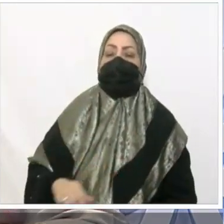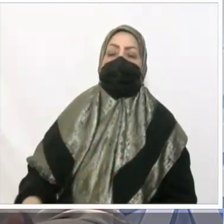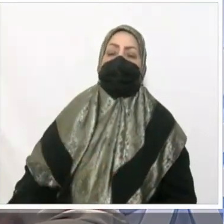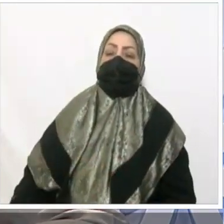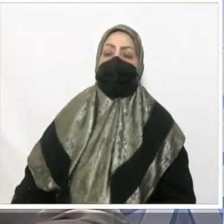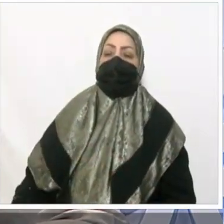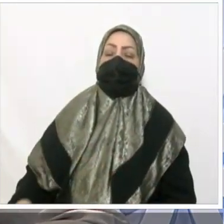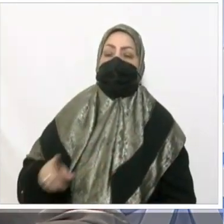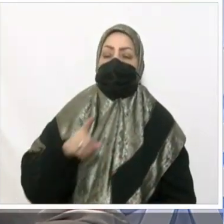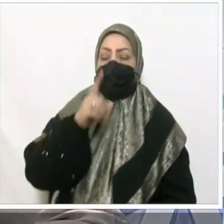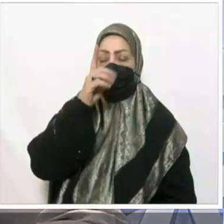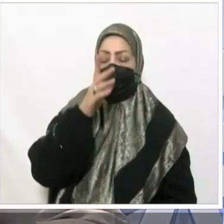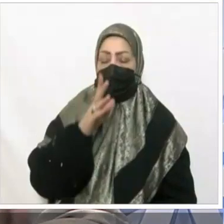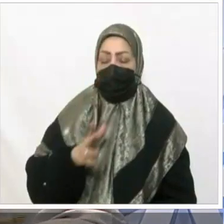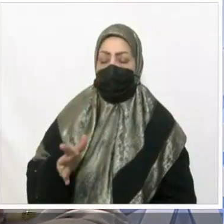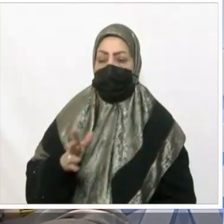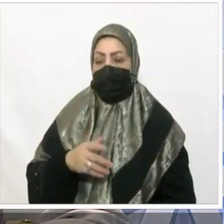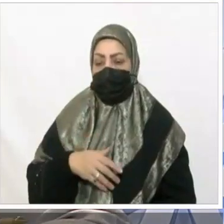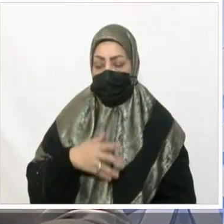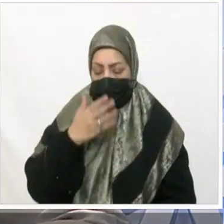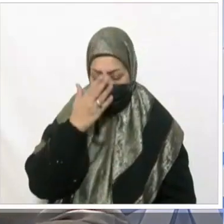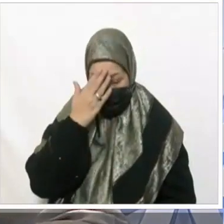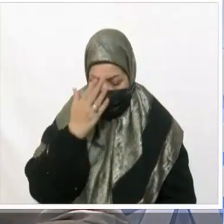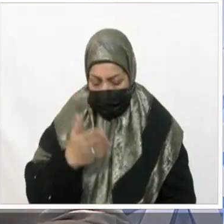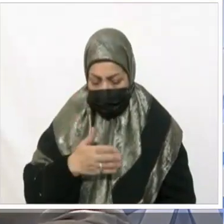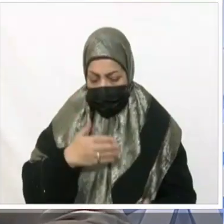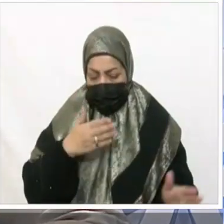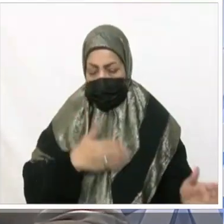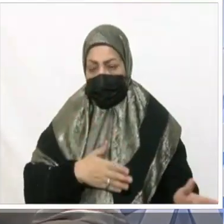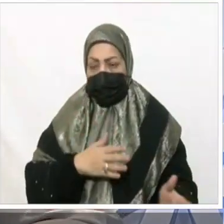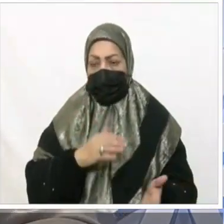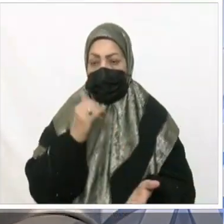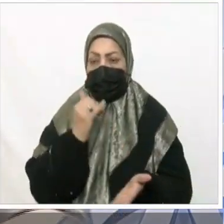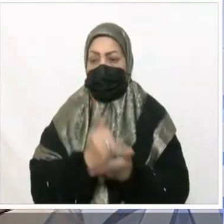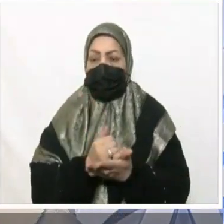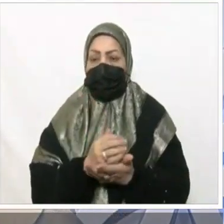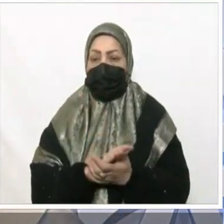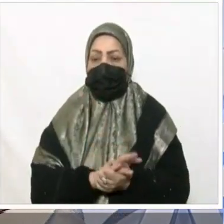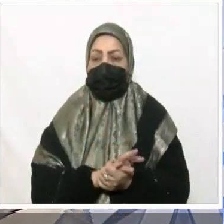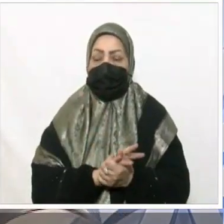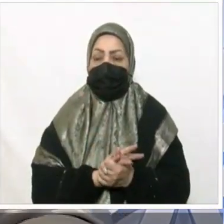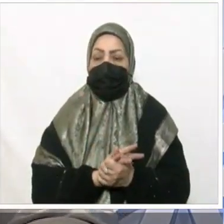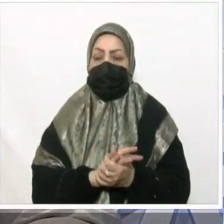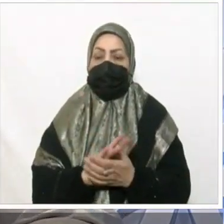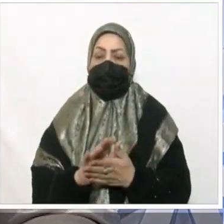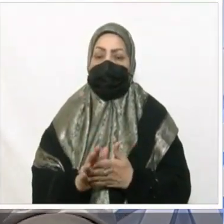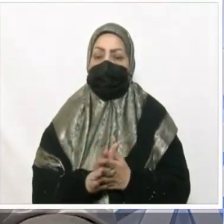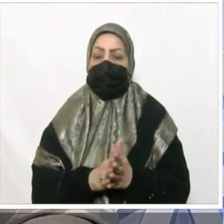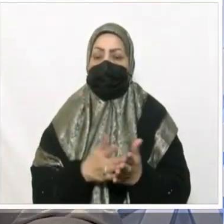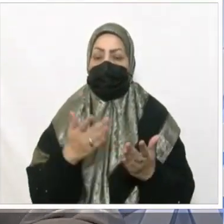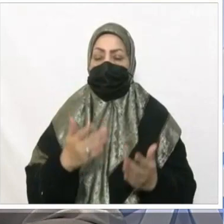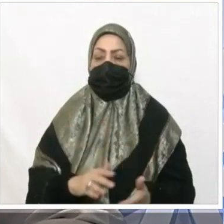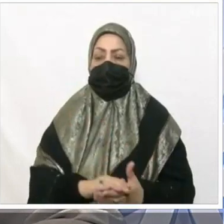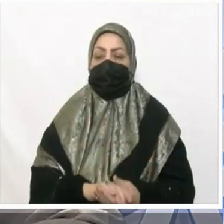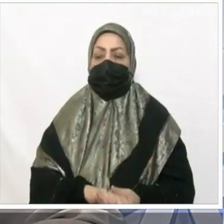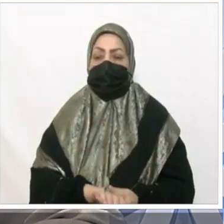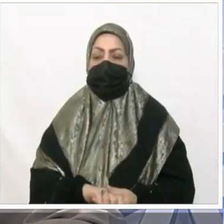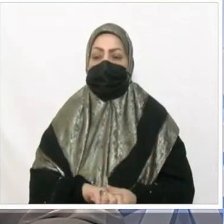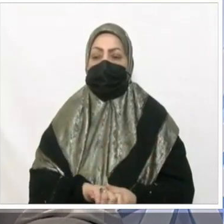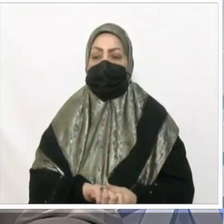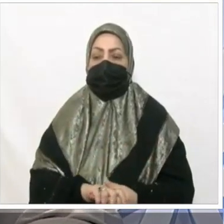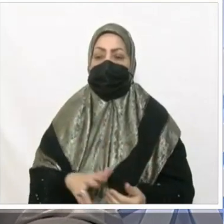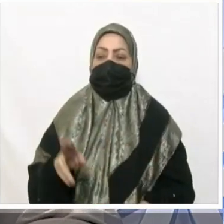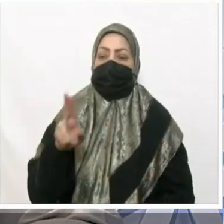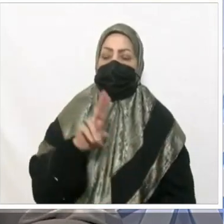وليست فرضا، ولا يأثم الإنسان إذا تركها. السؤال الثاني قال يعني الإنسان اللي مثلا يتقاضى